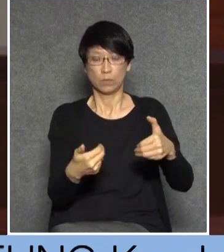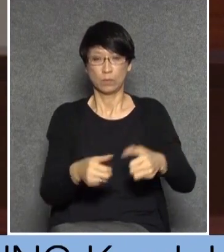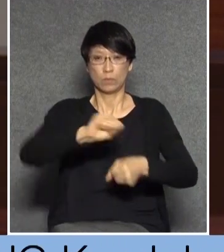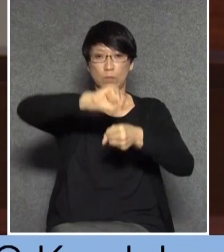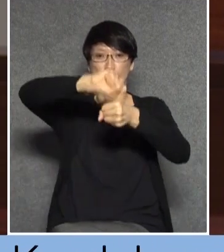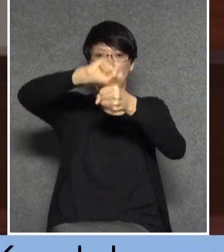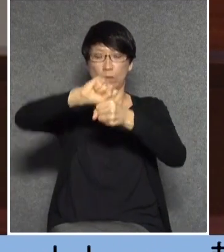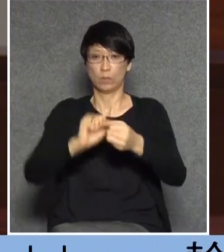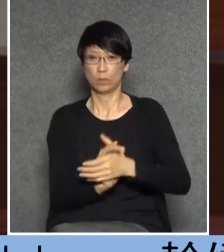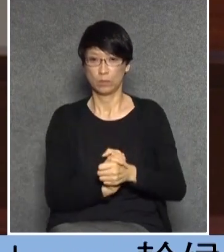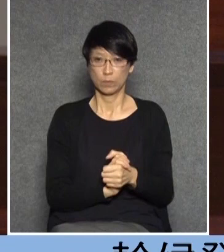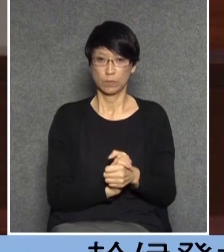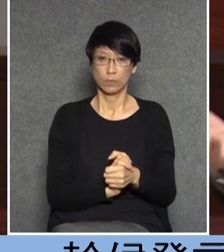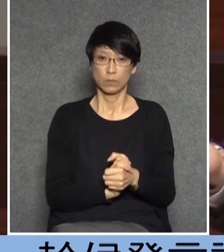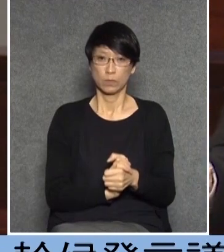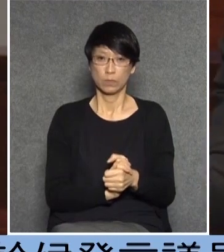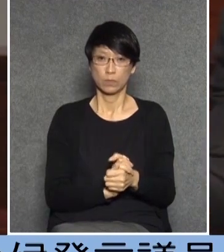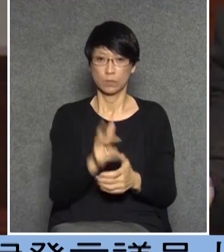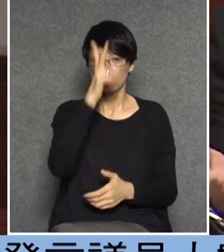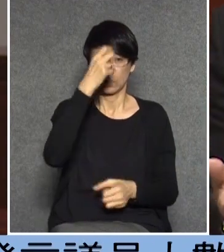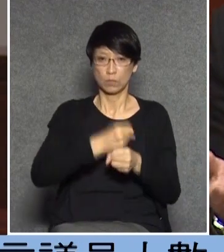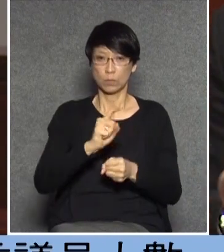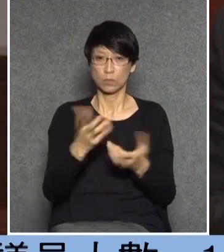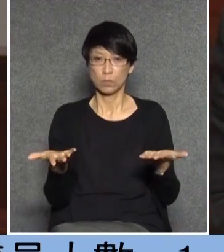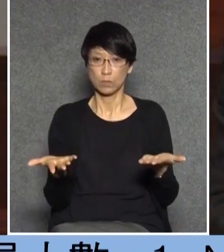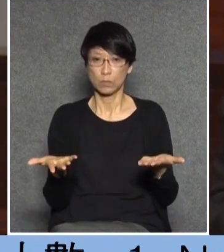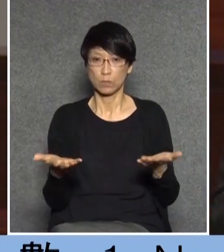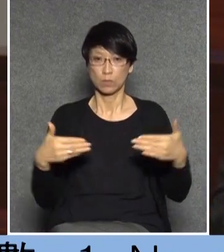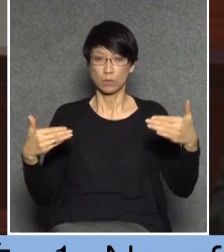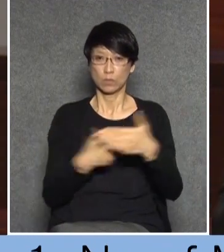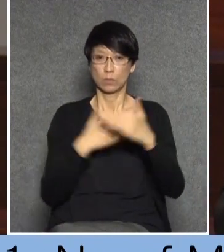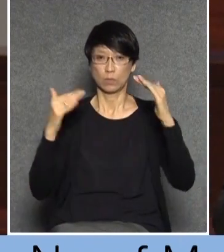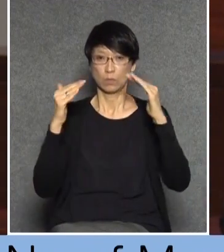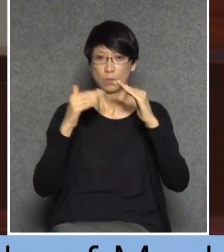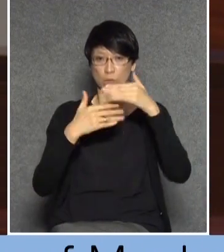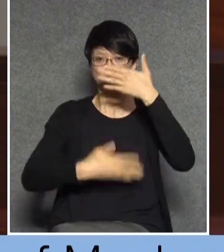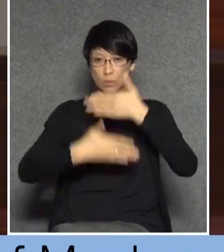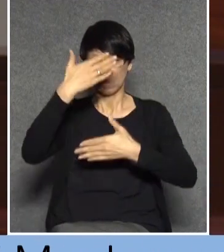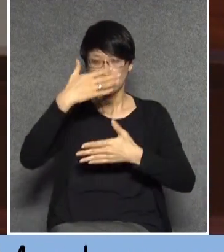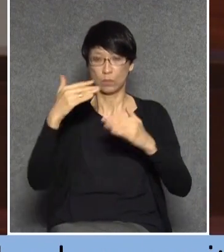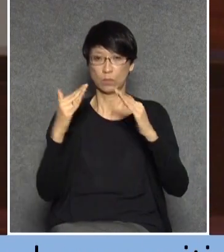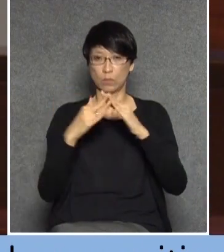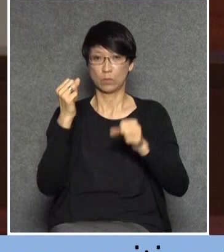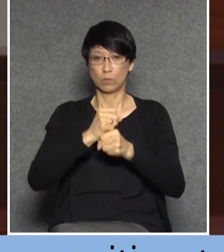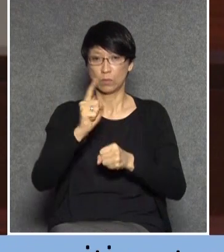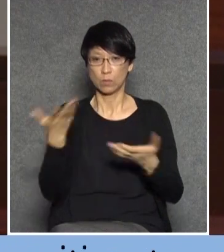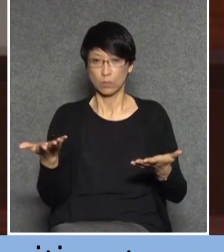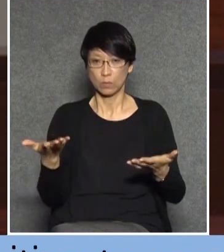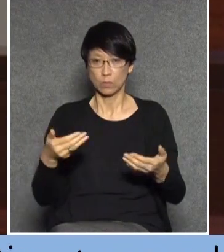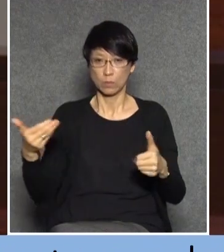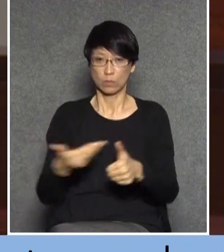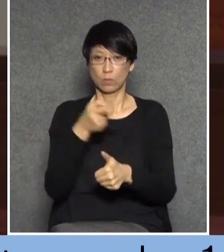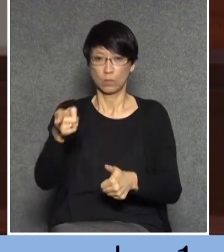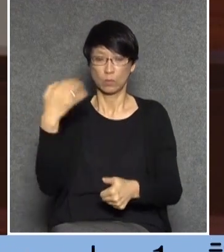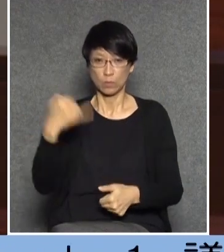盡，這個政府做什麼？運房局做什麼？主席，是不是要炒他魷魚？炒不到他魷魚，是不是要減